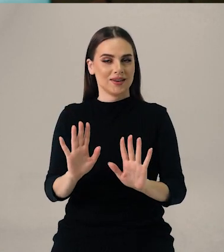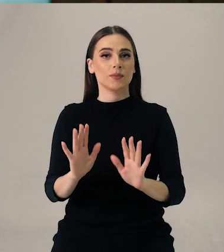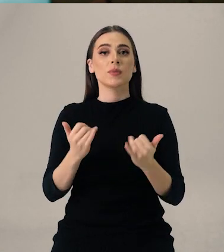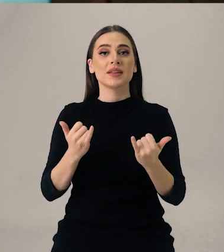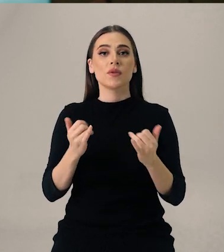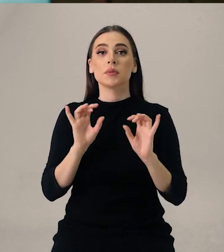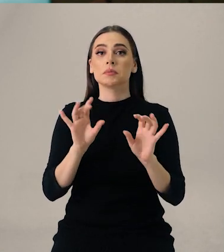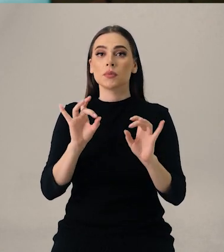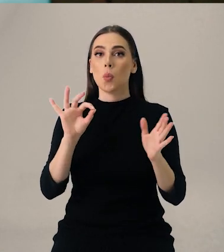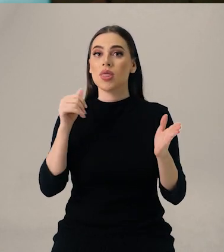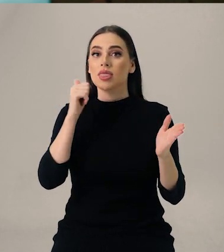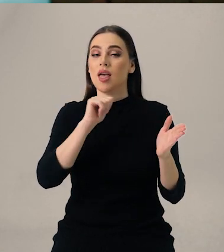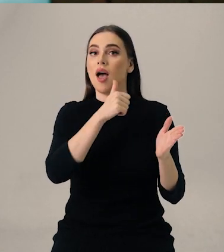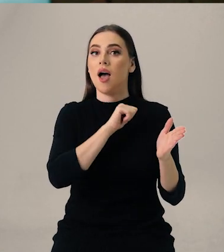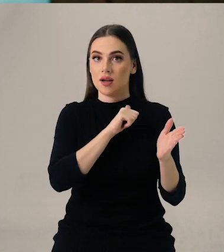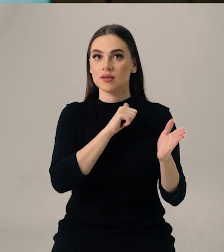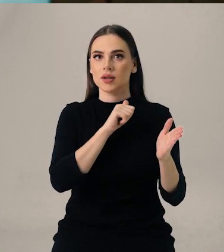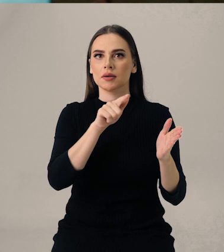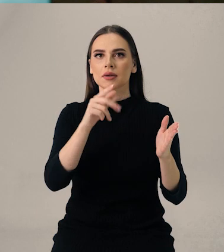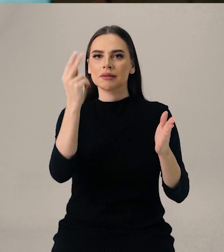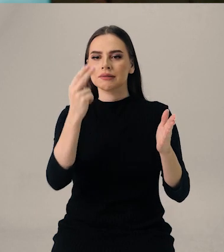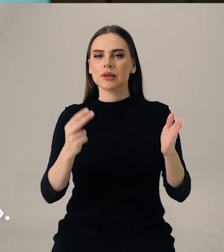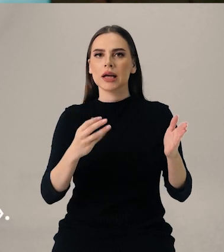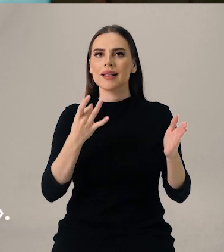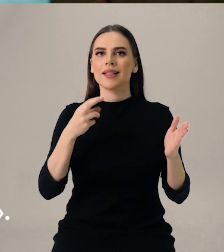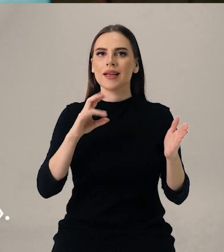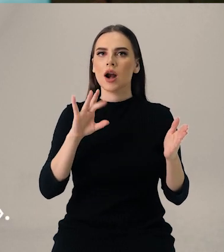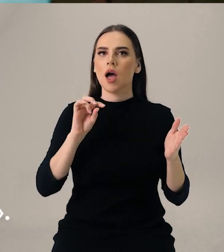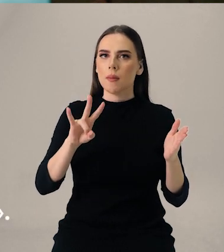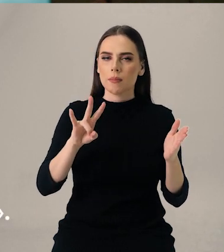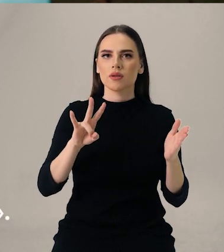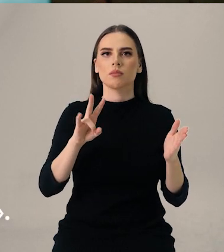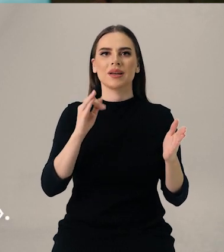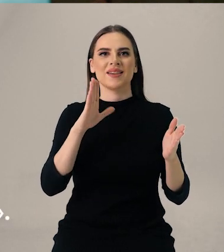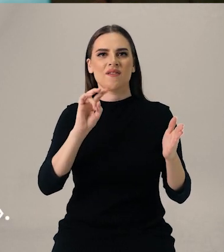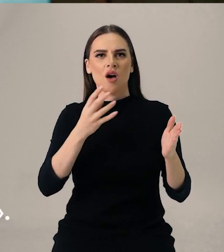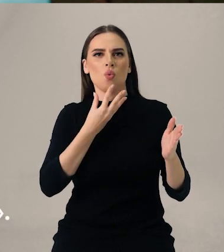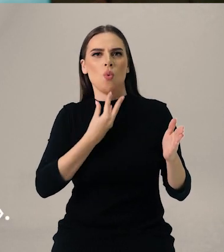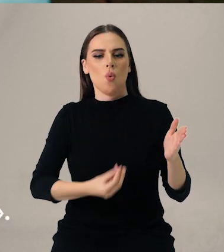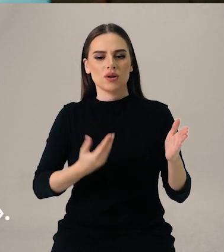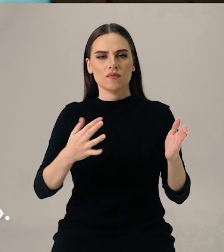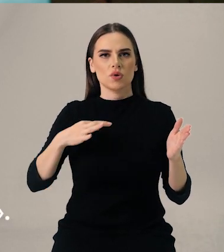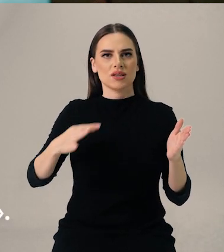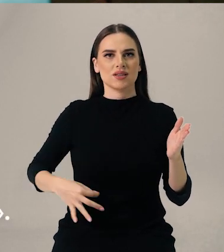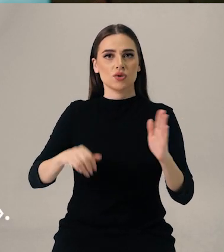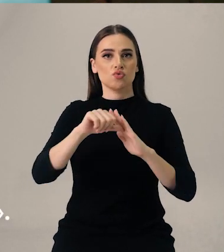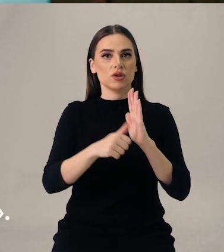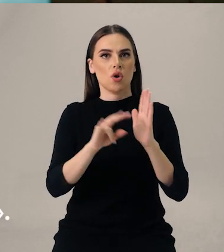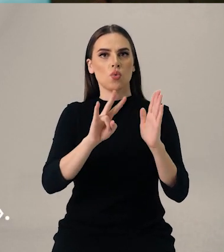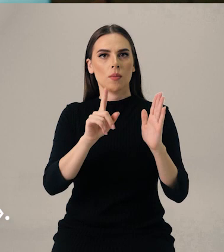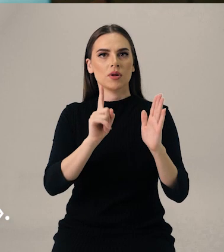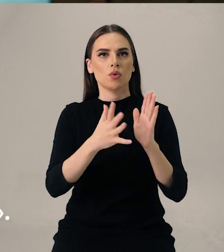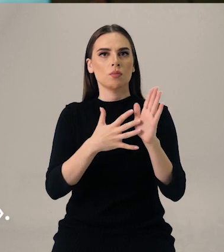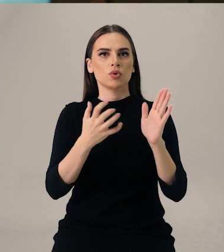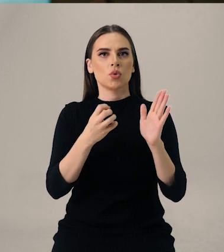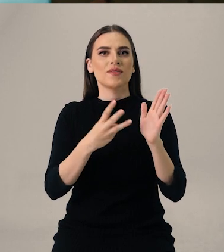Сегодня поговорим о тайнах, которые скрывают картины Ильи Репина «Иван Грозный и сын его Иван» 16 ноября